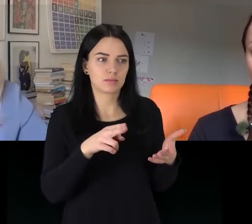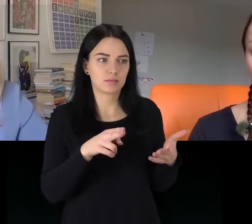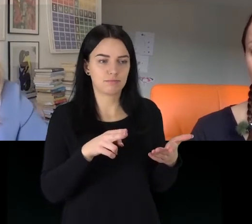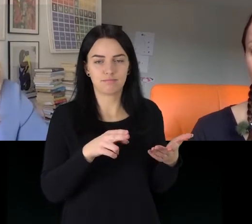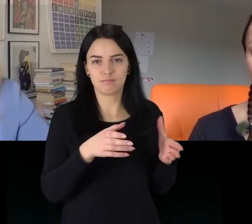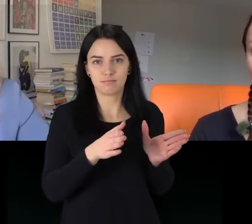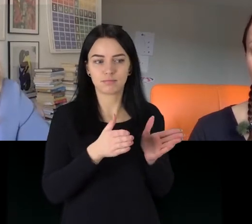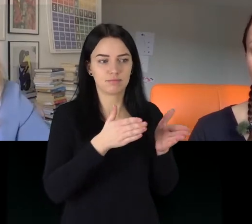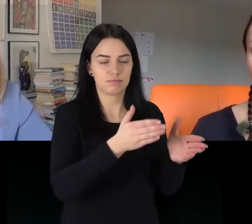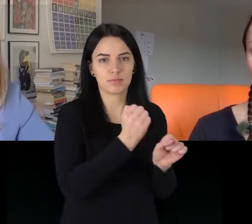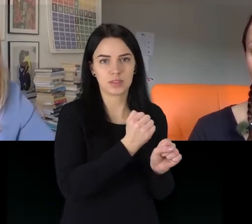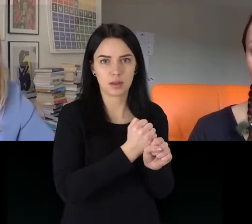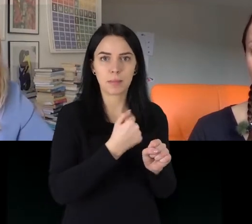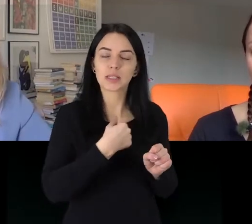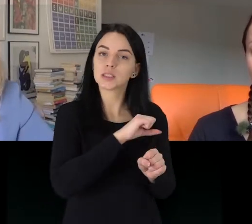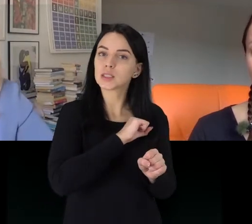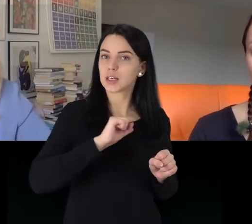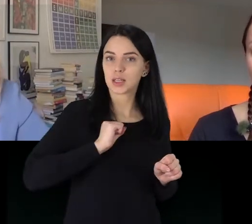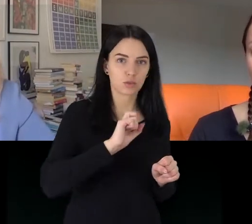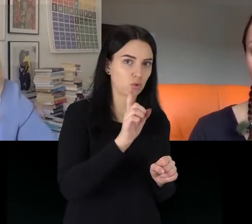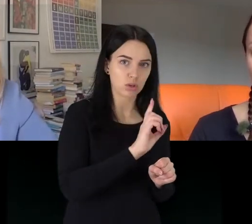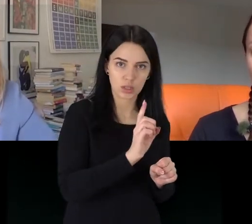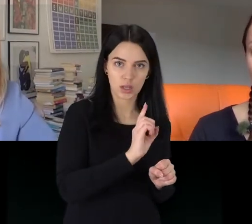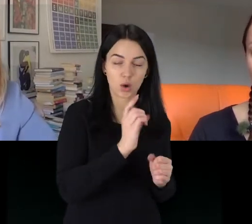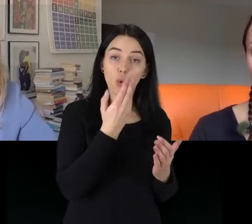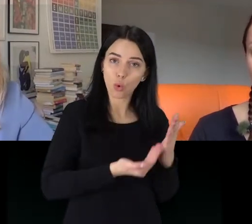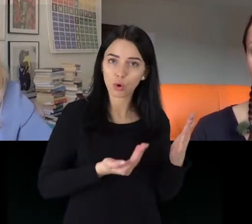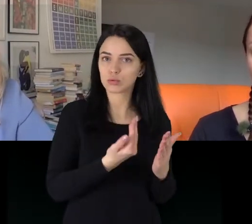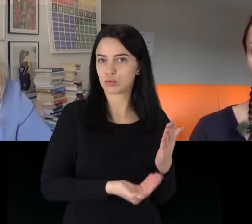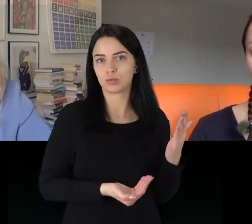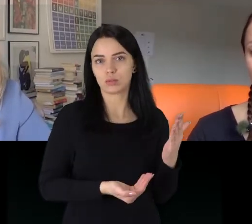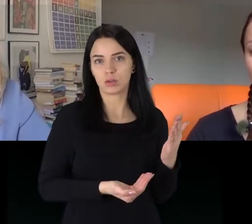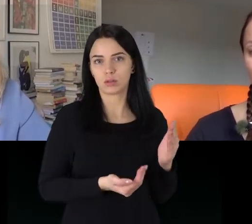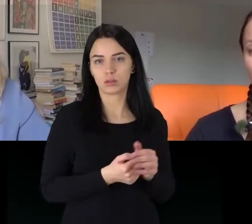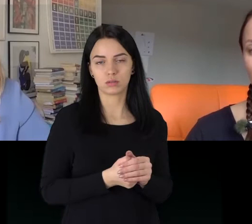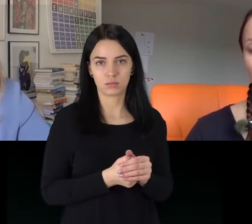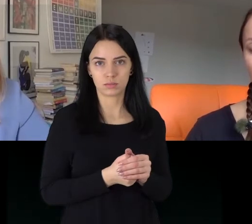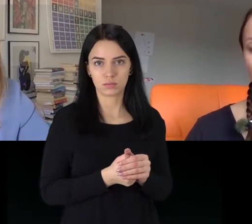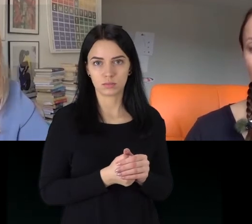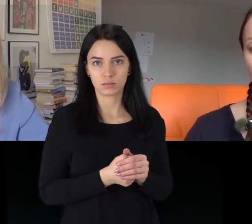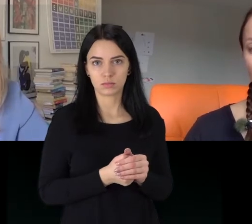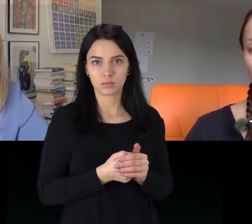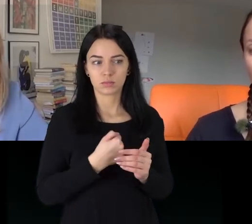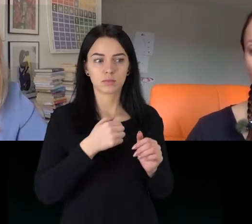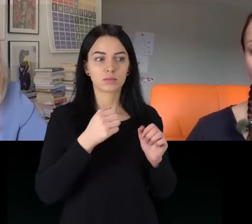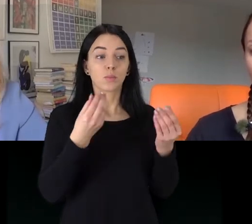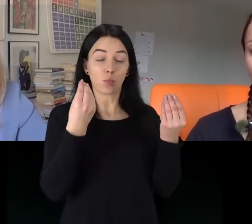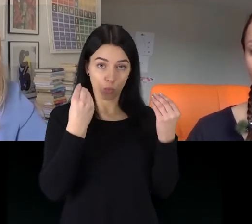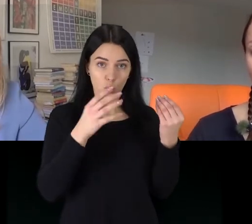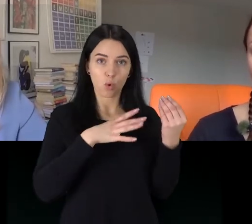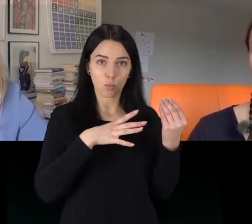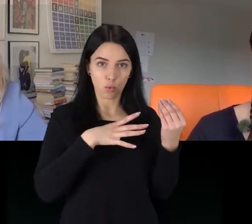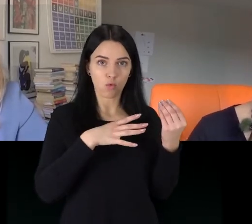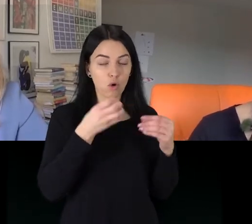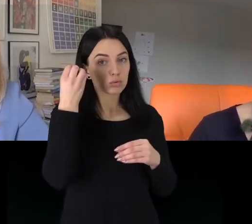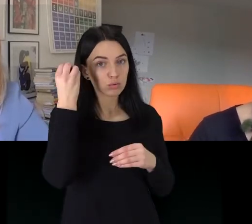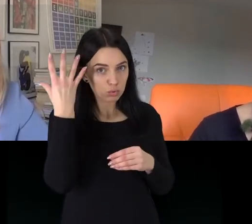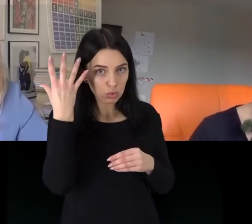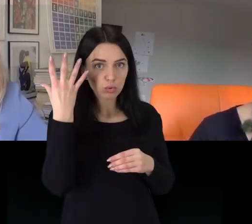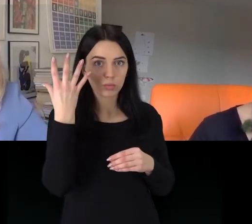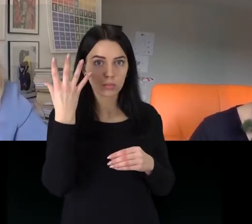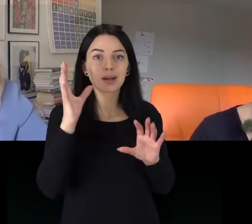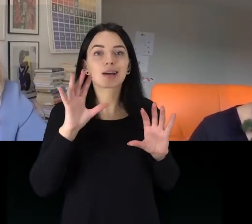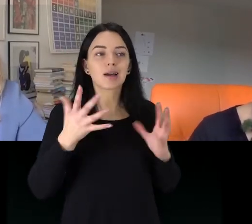specializacija. Mes nesam gydytojai, mes esam tikrai konsultantai ir mes galim dėl to, kad mokėmės, žinom ir išmanom